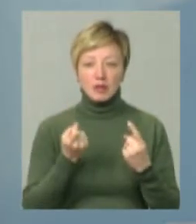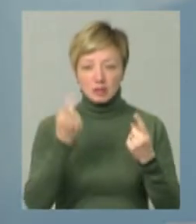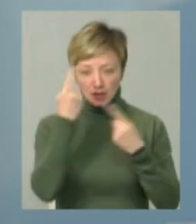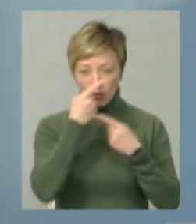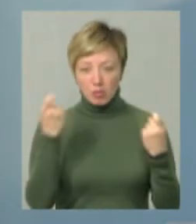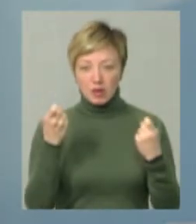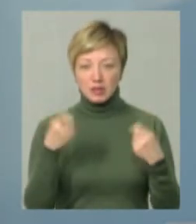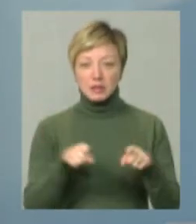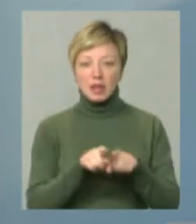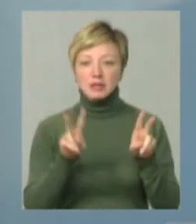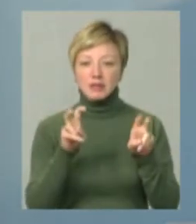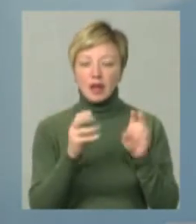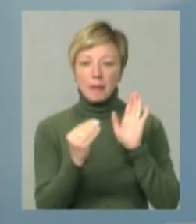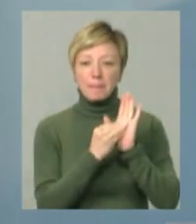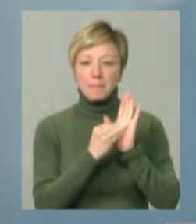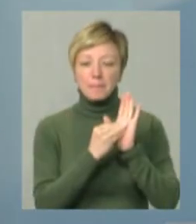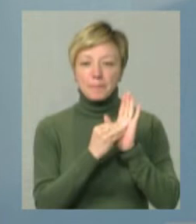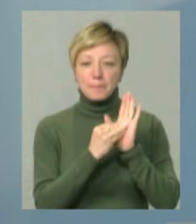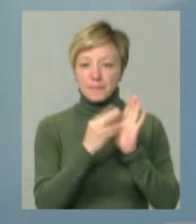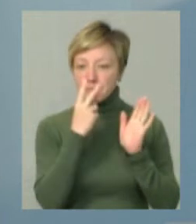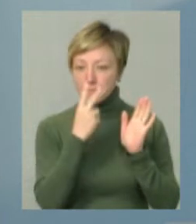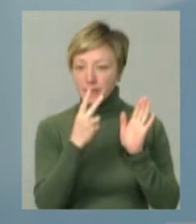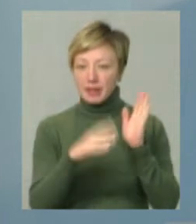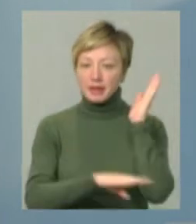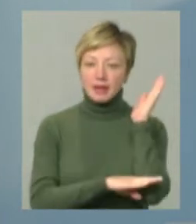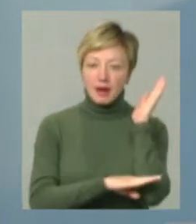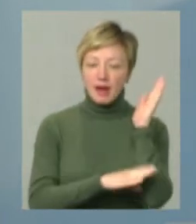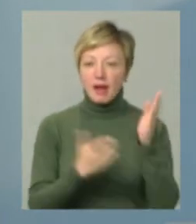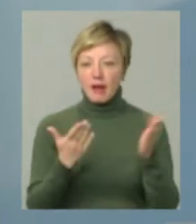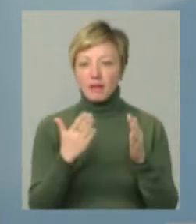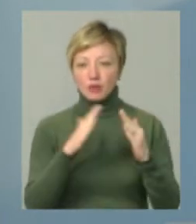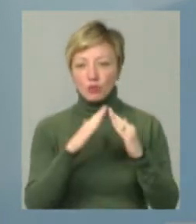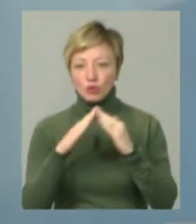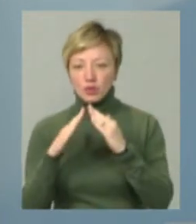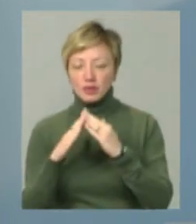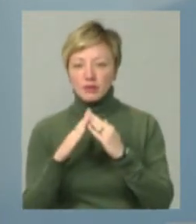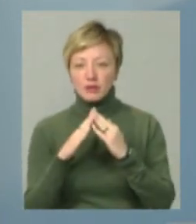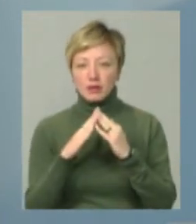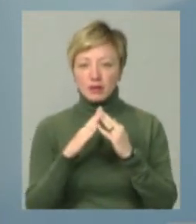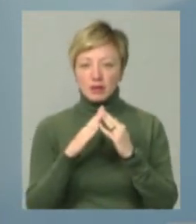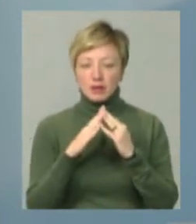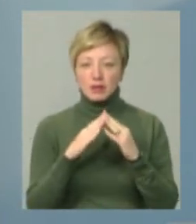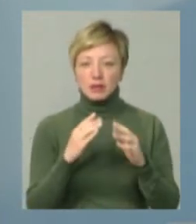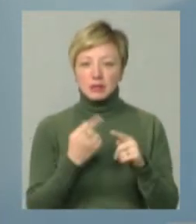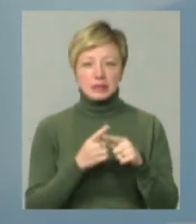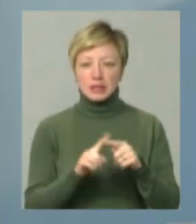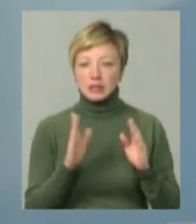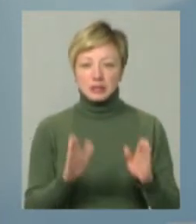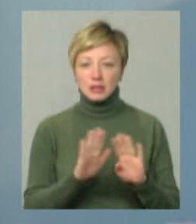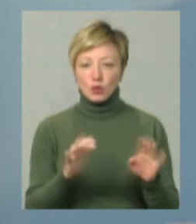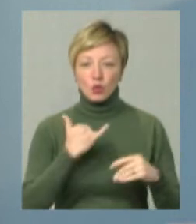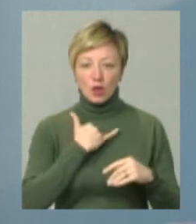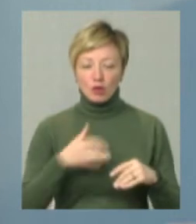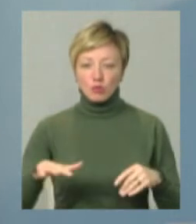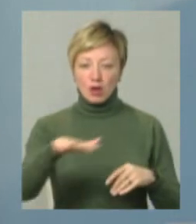з'являлася інформація про так звані мітки на деревах, на якихось будівлях, і це не тільки